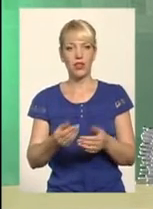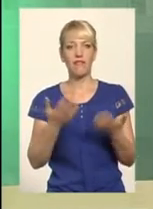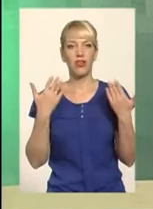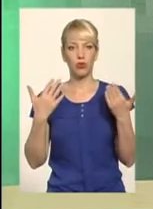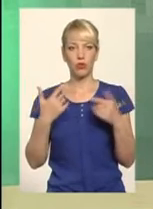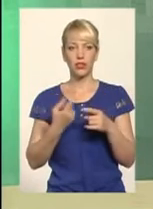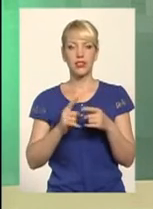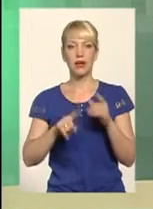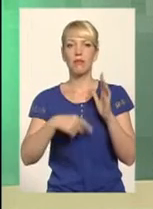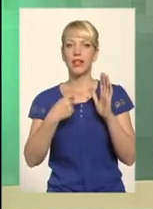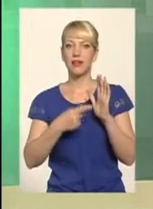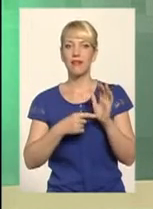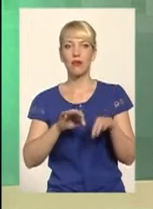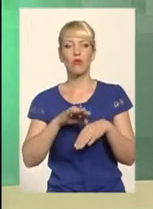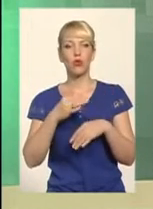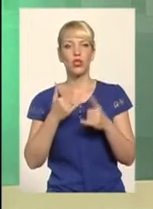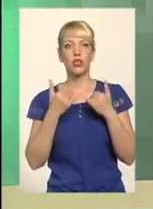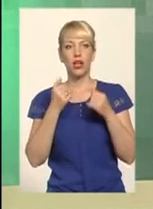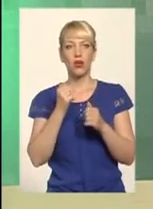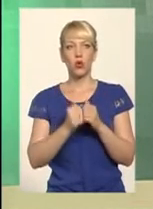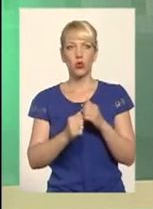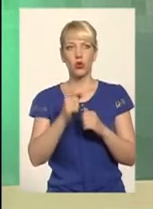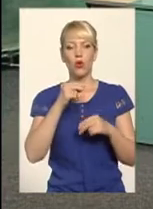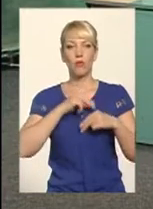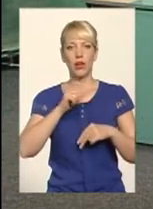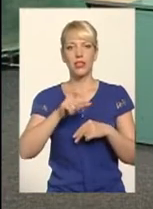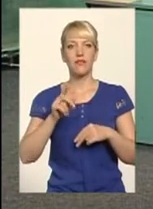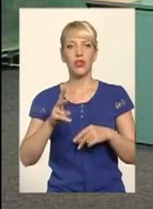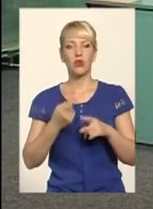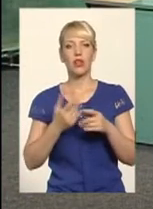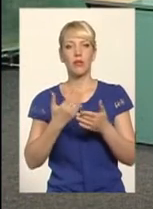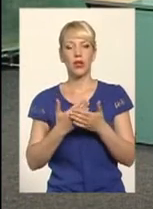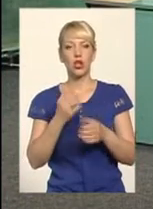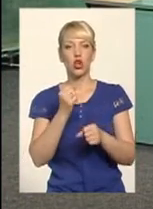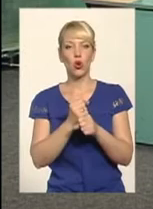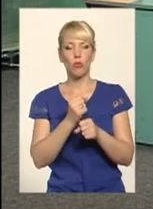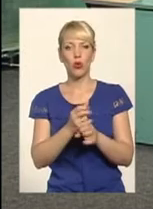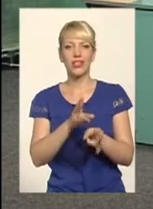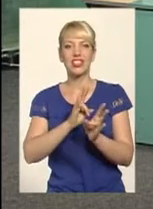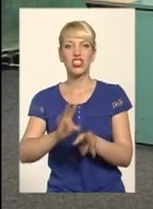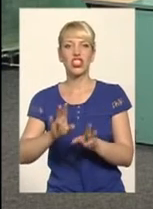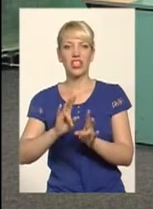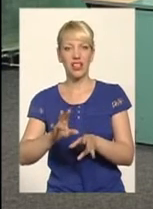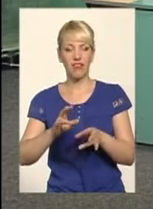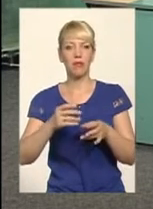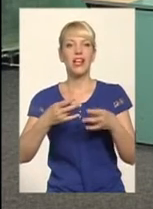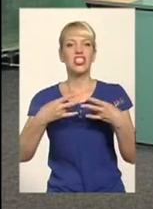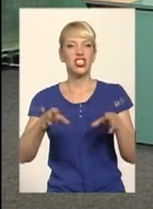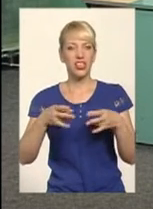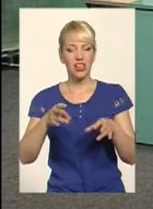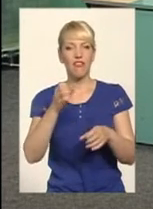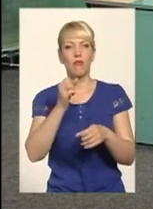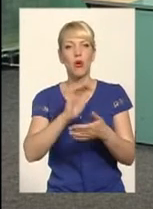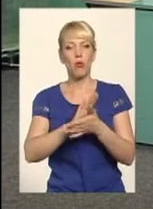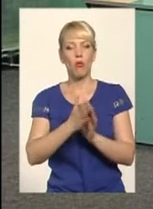є, ну, дуже болюче для кожного працівника, який працює на роботах шкідливими і небезпечними умовами праці. І воно має